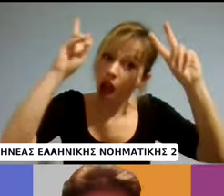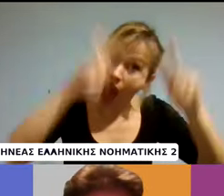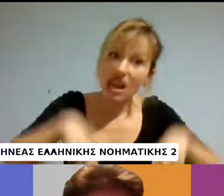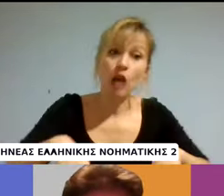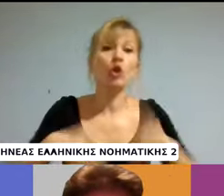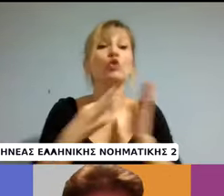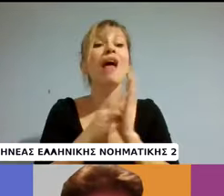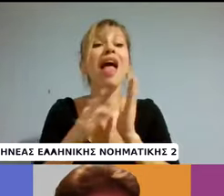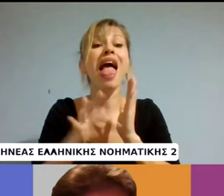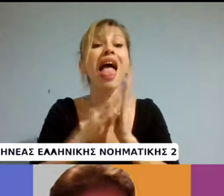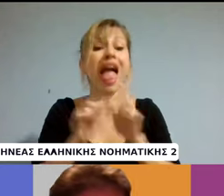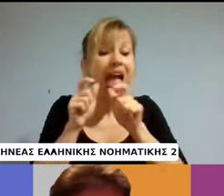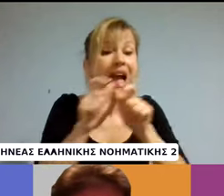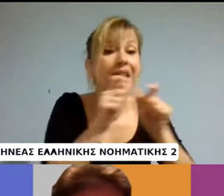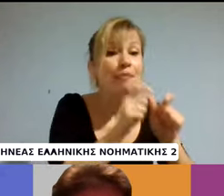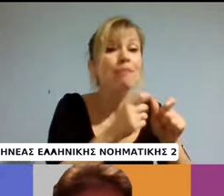έχει πάρα πολύ μεγάλη σημασία.